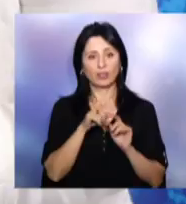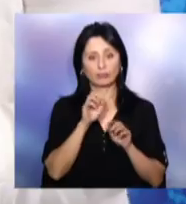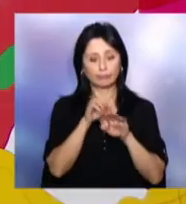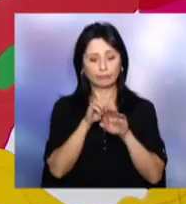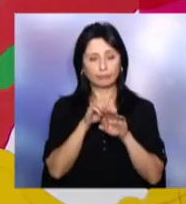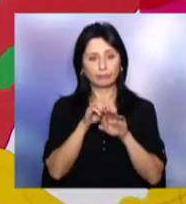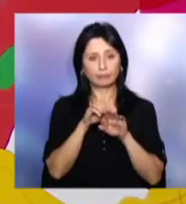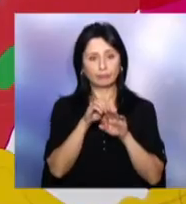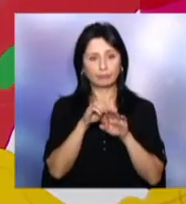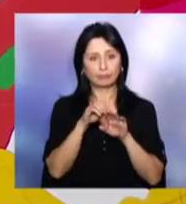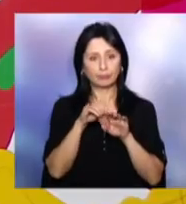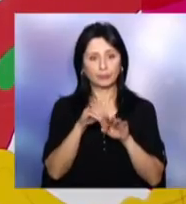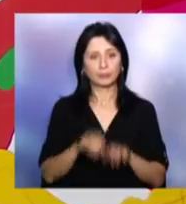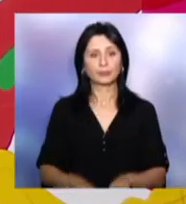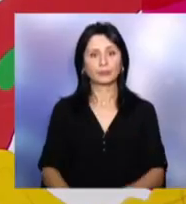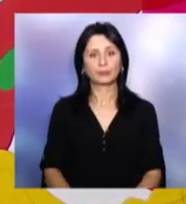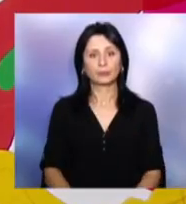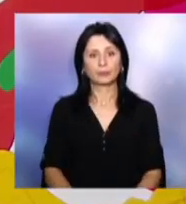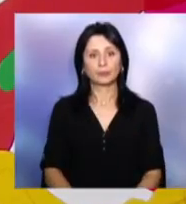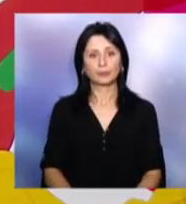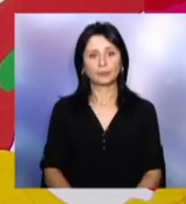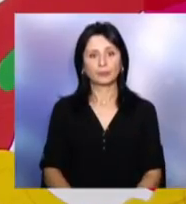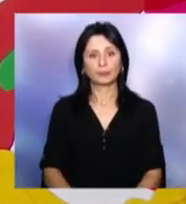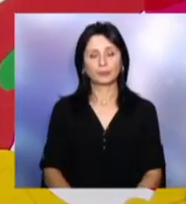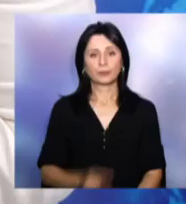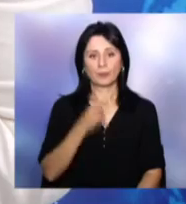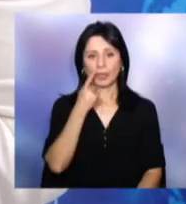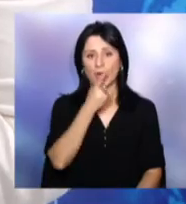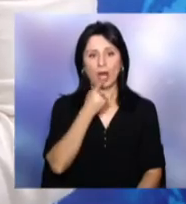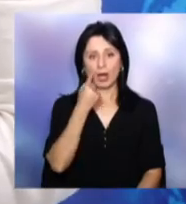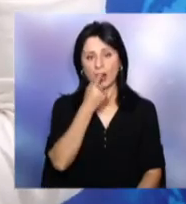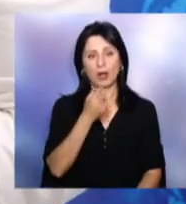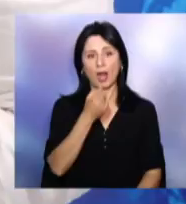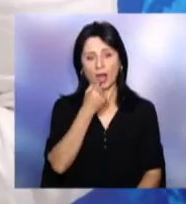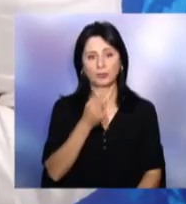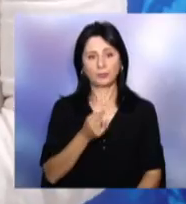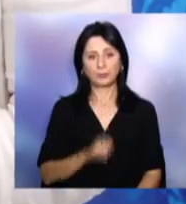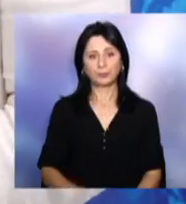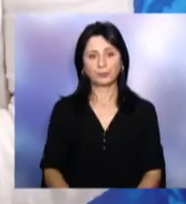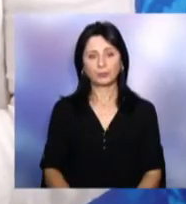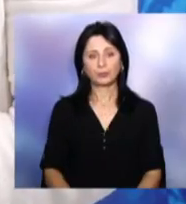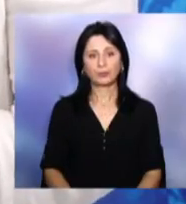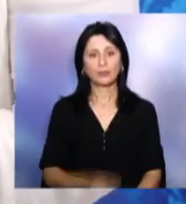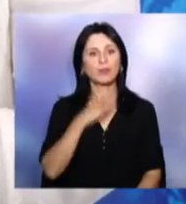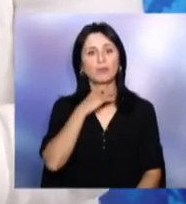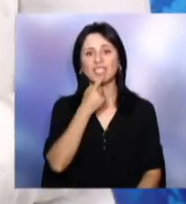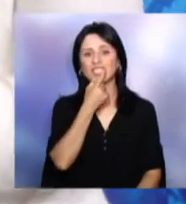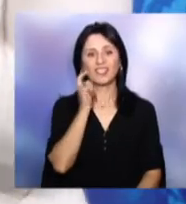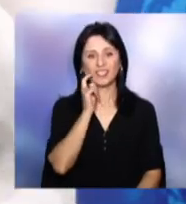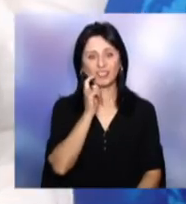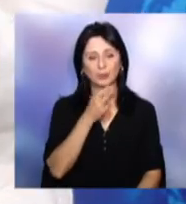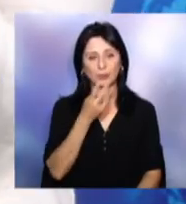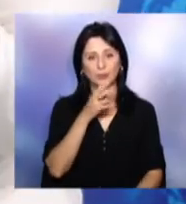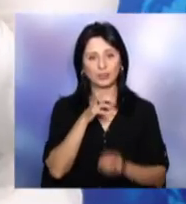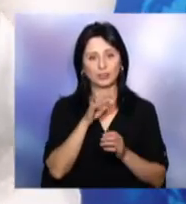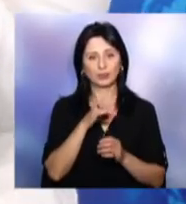და მარცვლების სახით აღვიქვამთ. კი ბატონო. გავაგრძელოთ. პირის ღრუში უნდა დავათვალიერდეთ ღძილების არე.